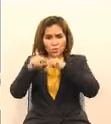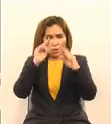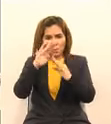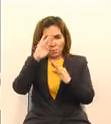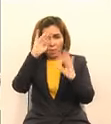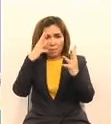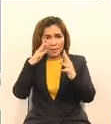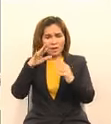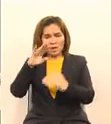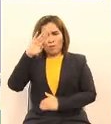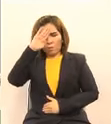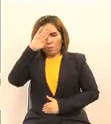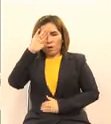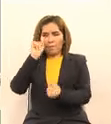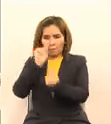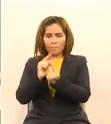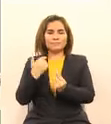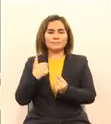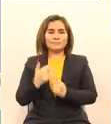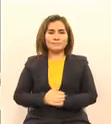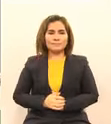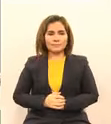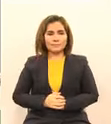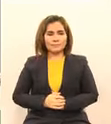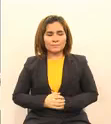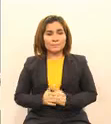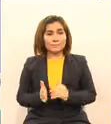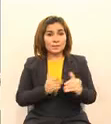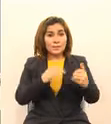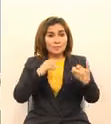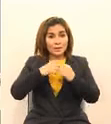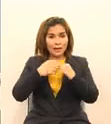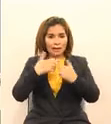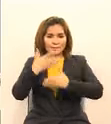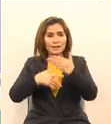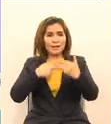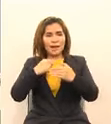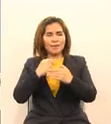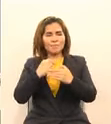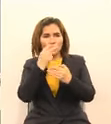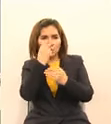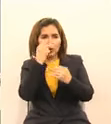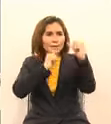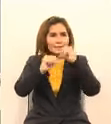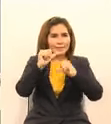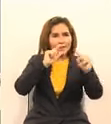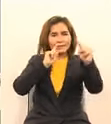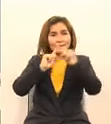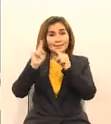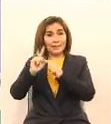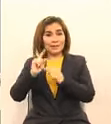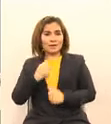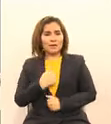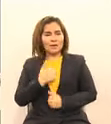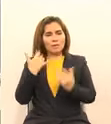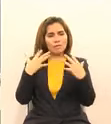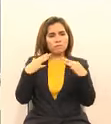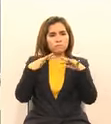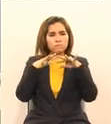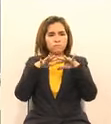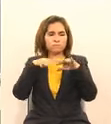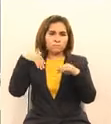ครับในส่วนที่ไปสถานที่แออัดอย่างเช่นตลาดนัดคอนเสิร์ตนะไปตลาดบ่อนชนไก่เนี่ย